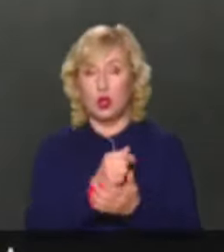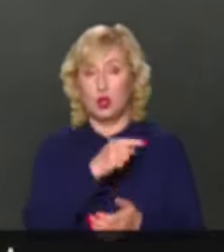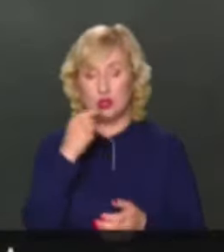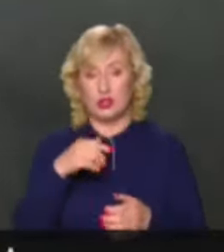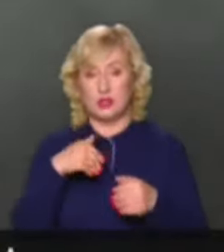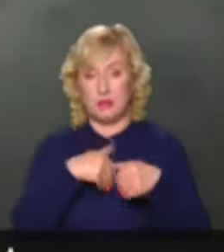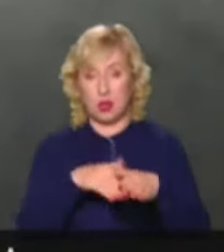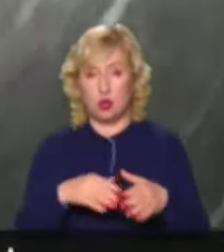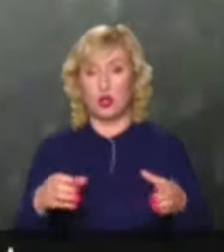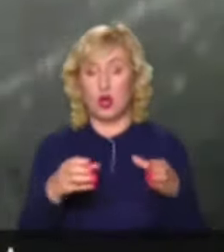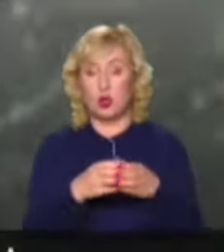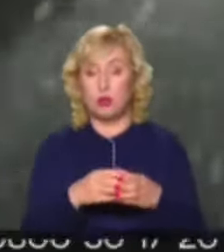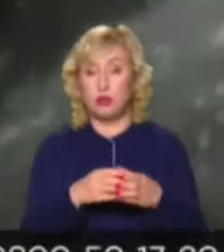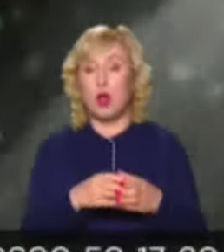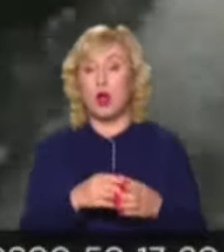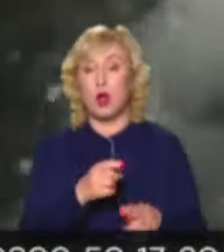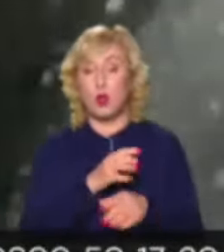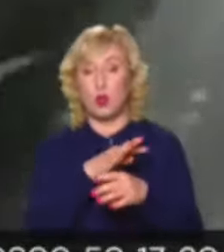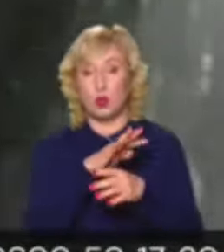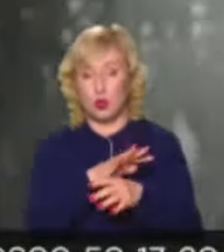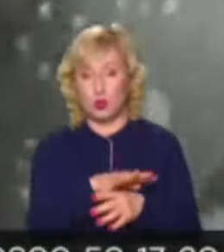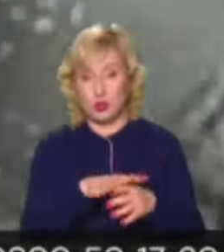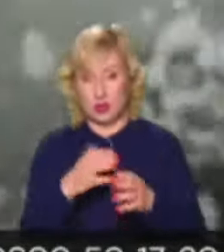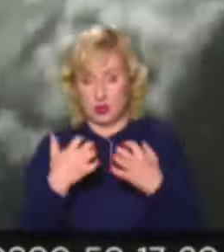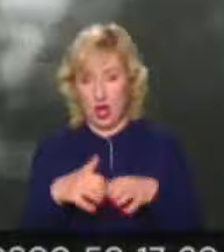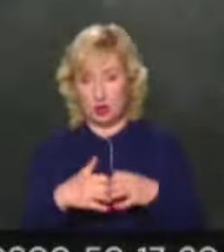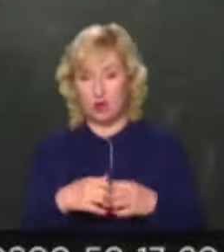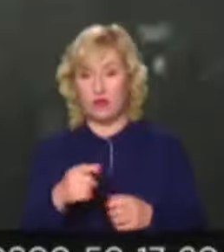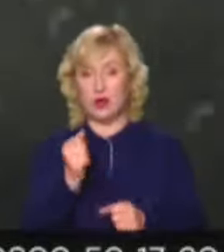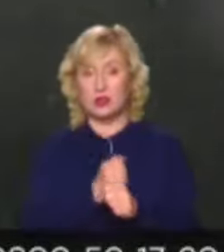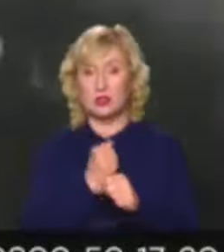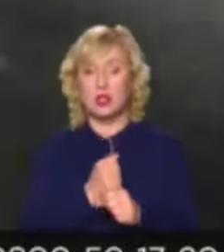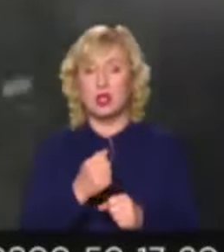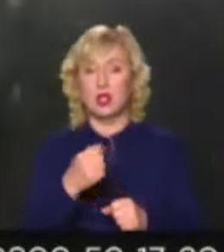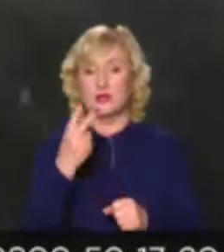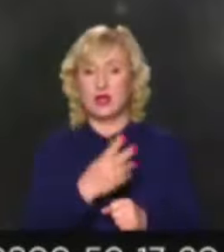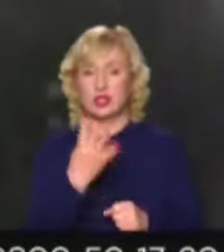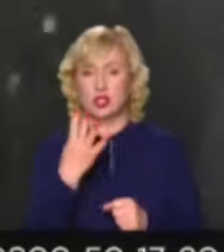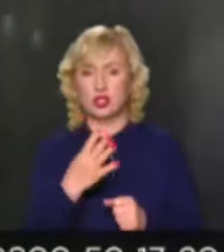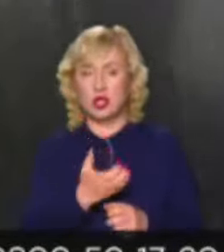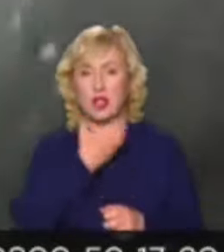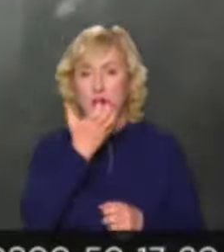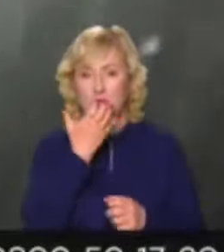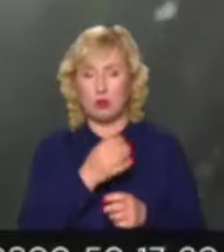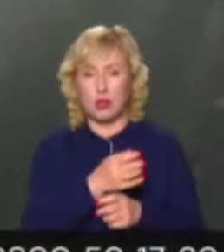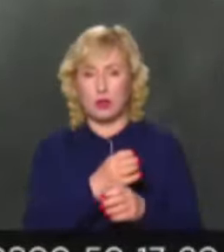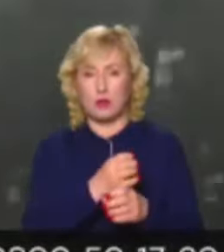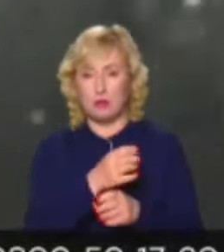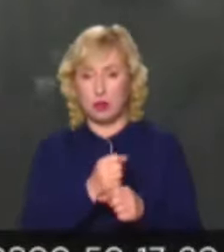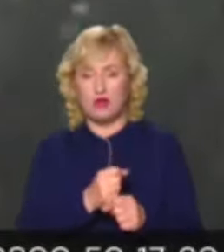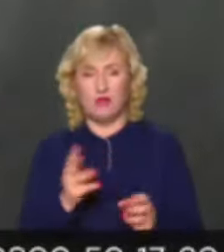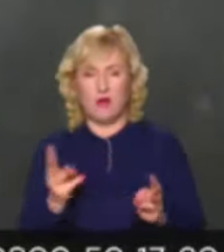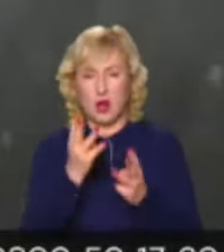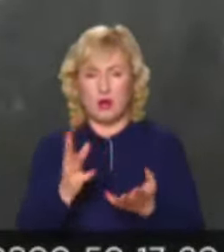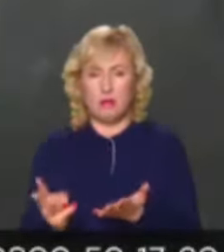на БМП-1. Пускова установка «Санцепьока» розрахована на 24 термобаричні ракети, і такі боєприпаси буквально випалюють